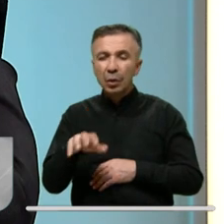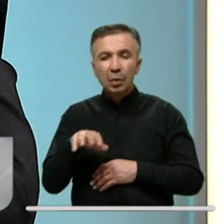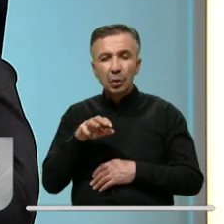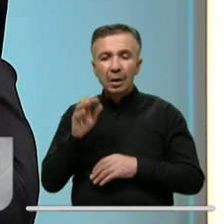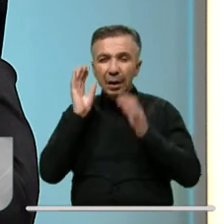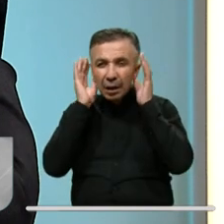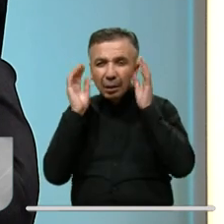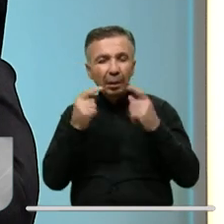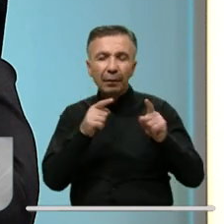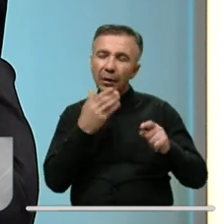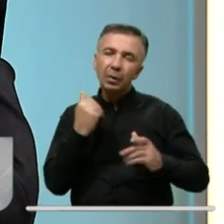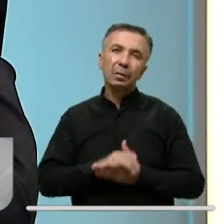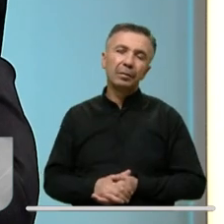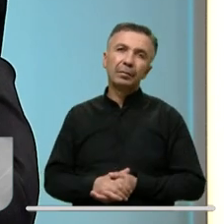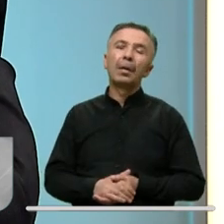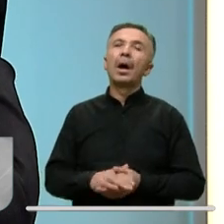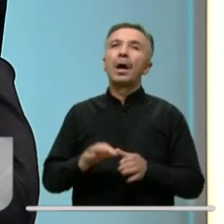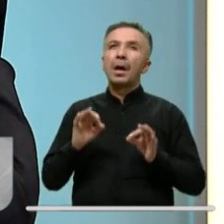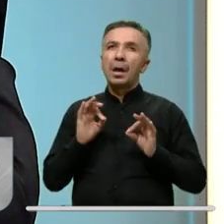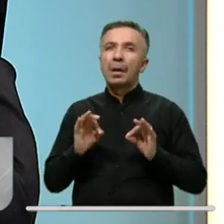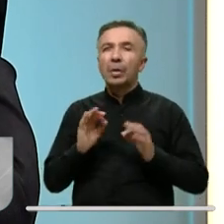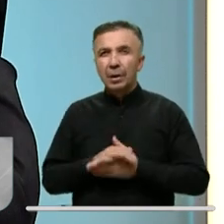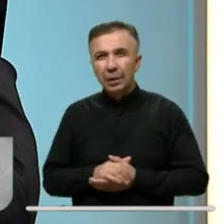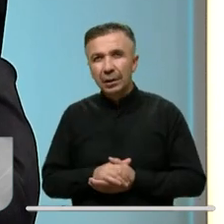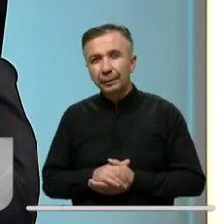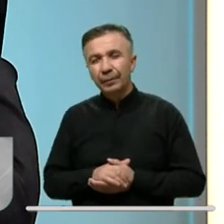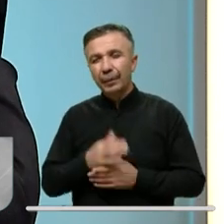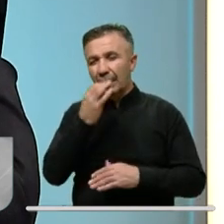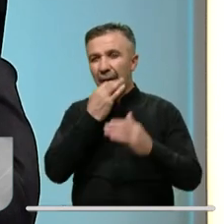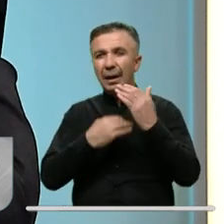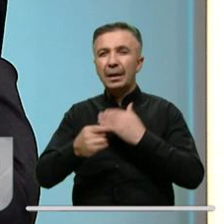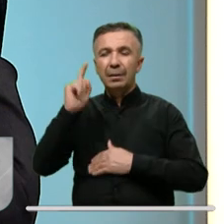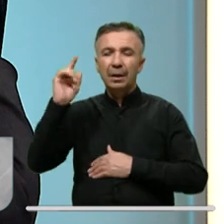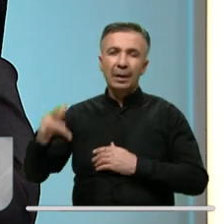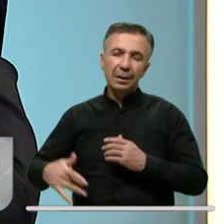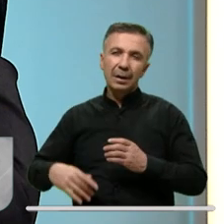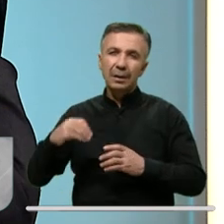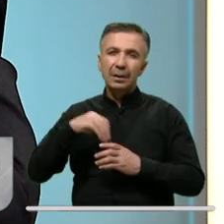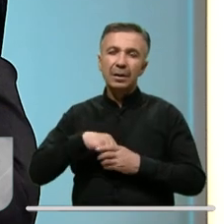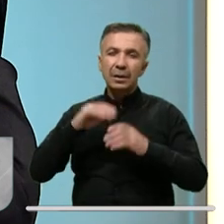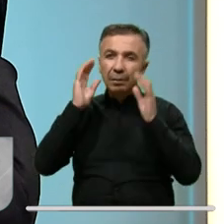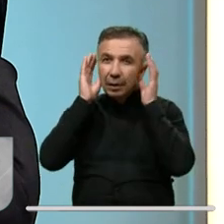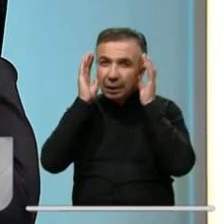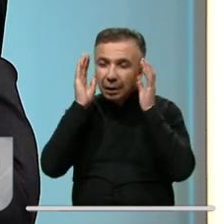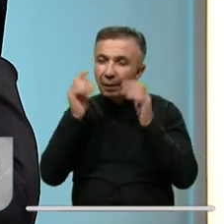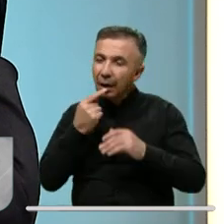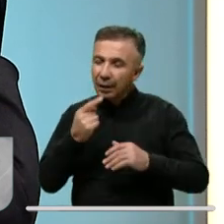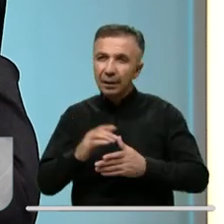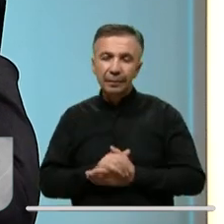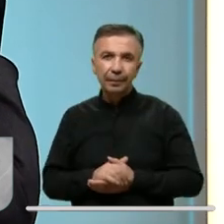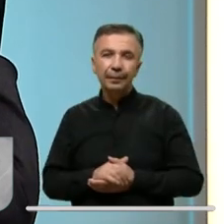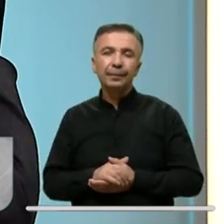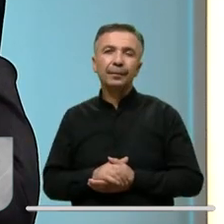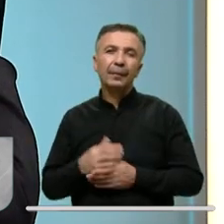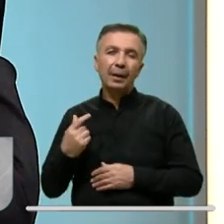demek arasında bir fark yoktur yani mutlak olarak Niyet ettim Allah rızası için namaz kılmaya diyebilir nafileler de diğer türlü